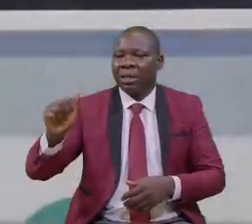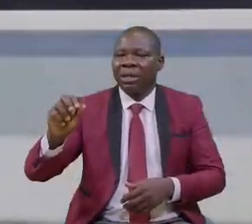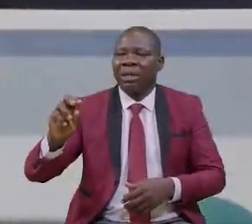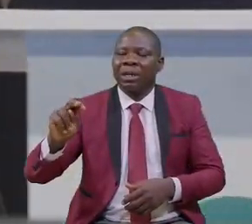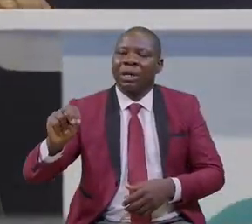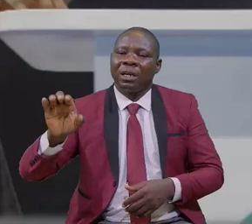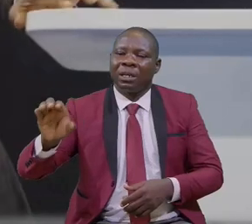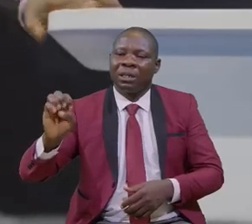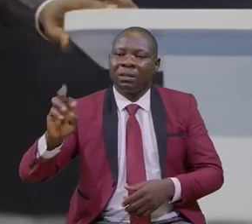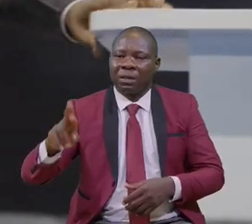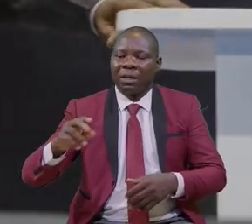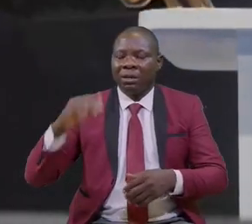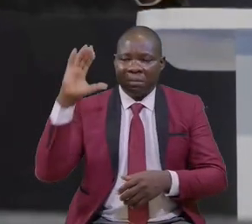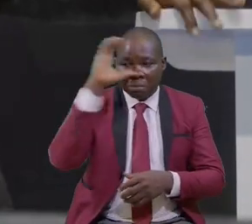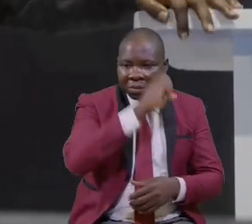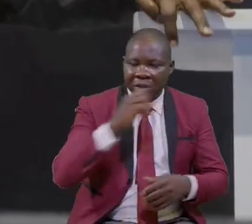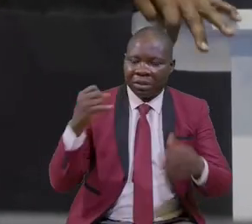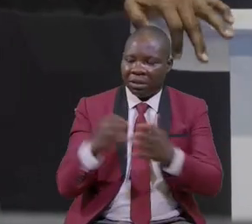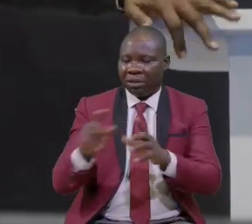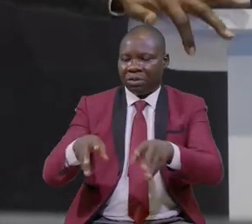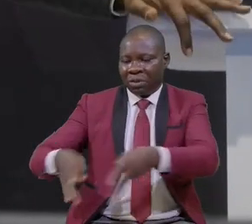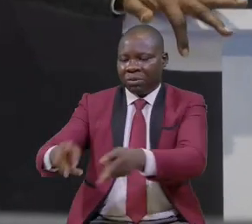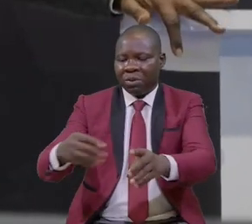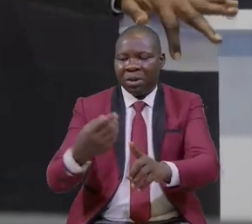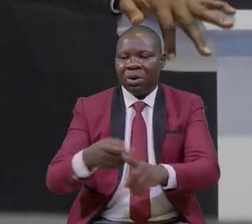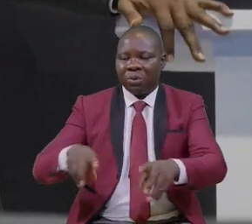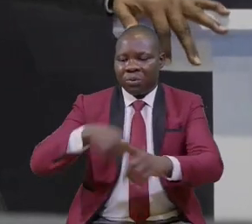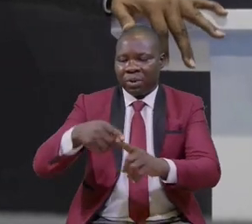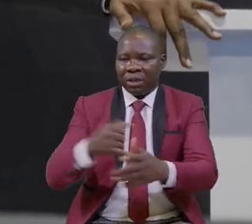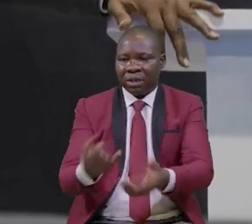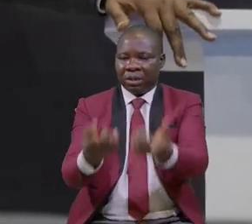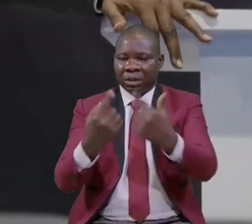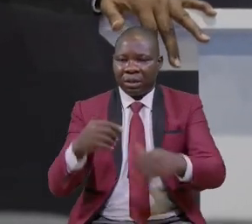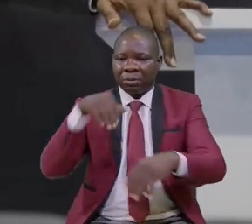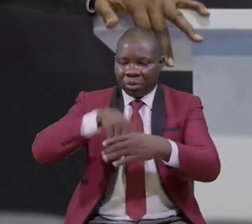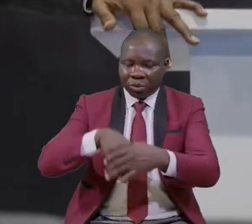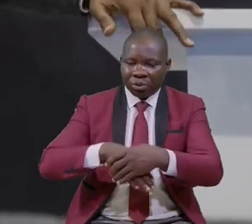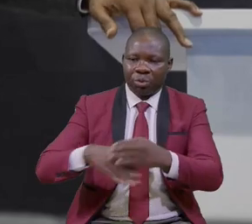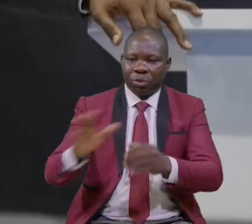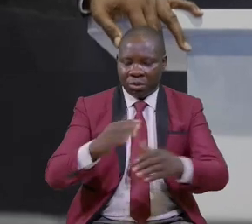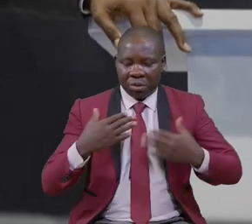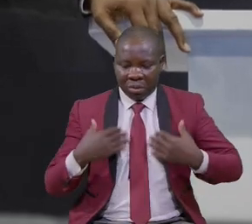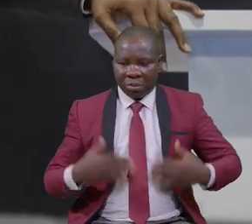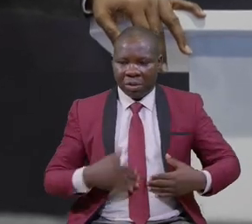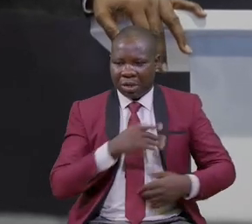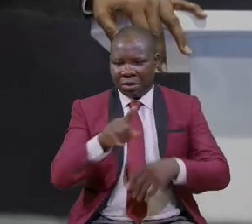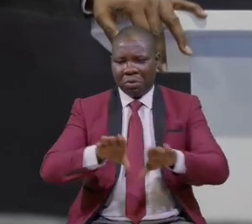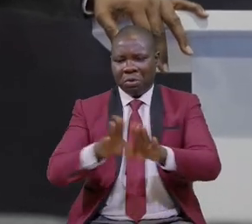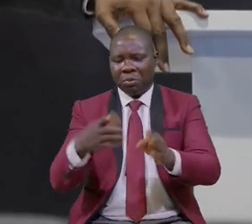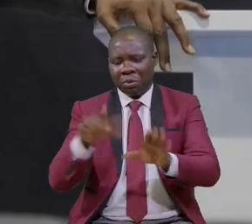chemin. Quand il est venu dans ton corps, et tu as ouvert la porte, tu l'as